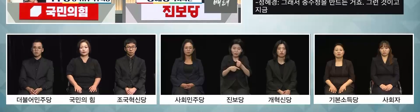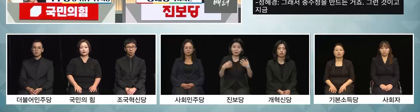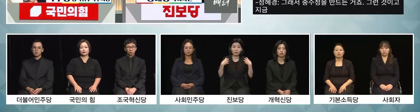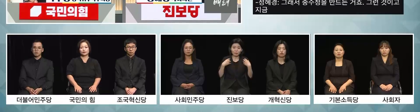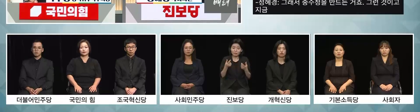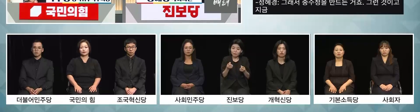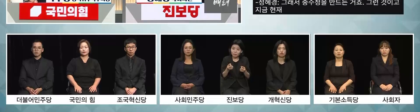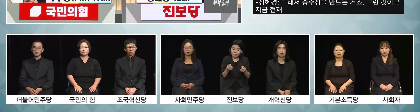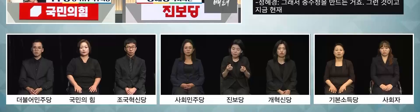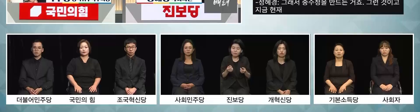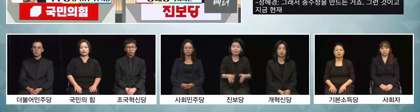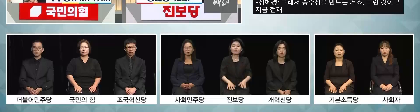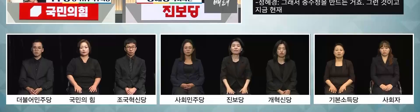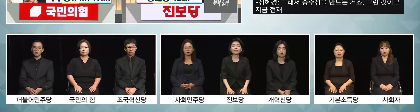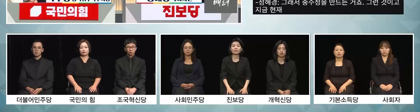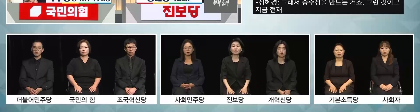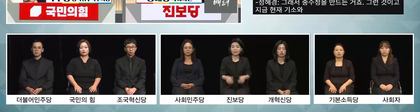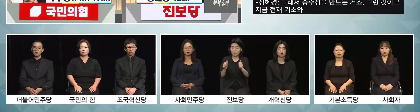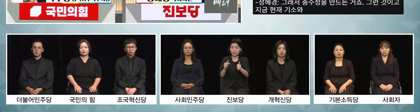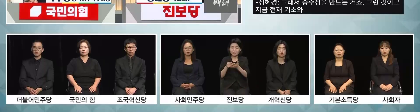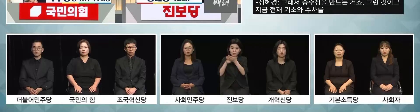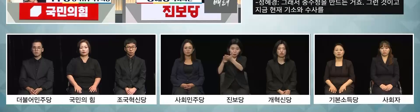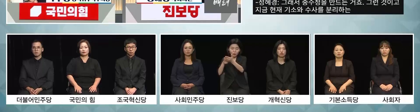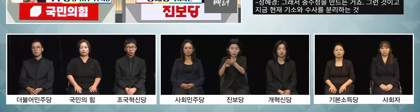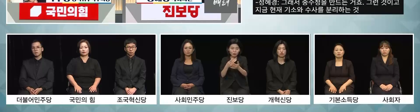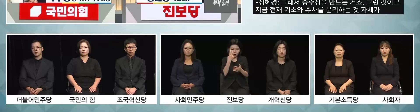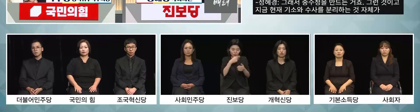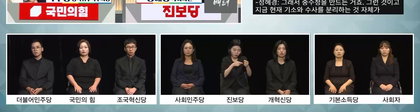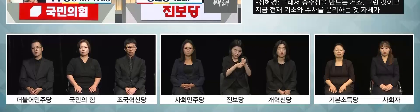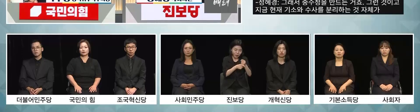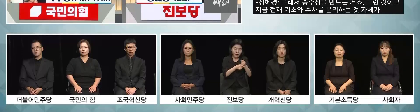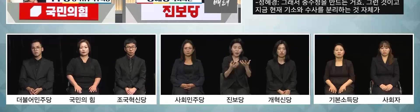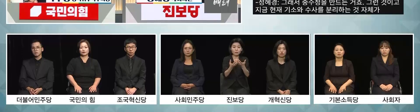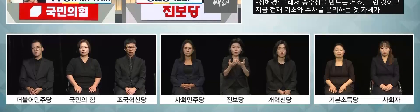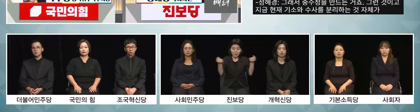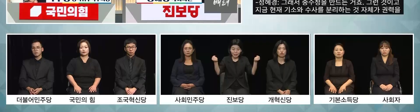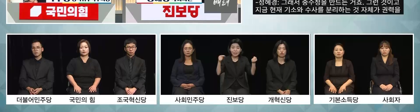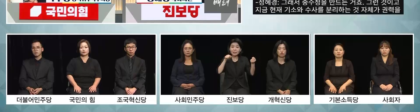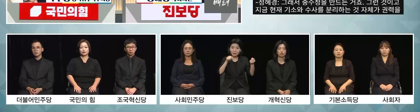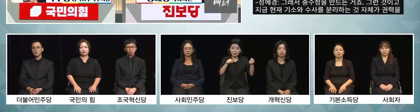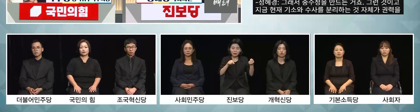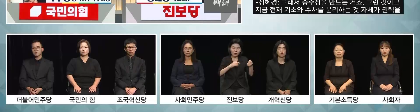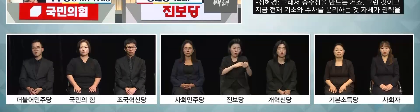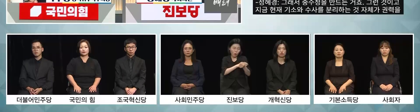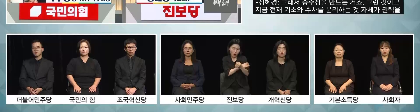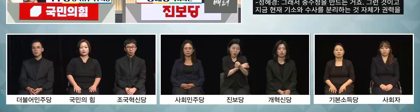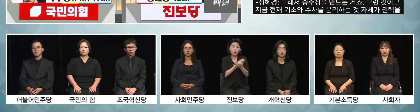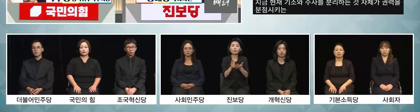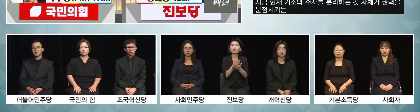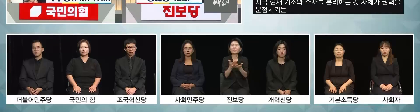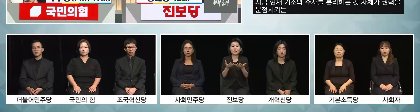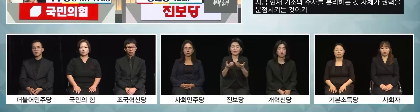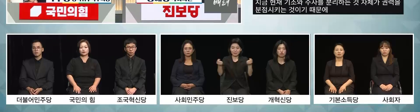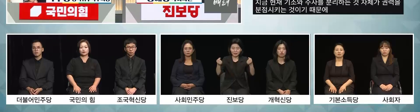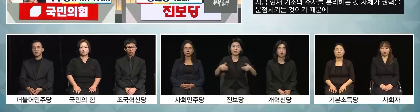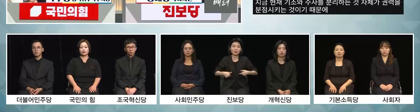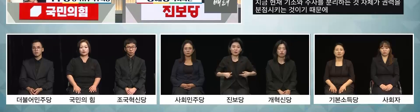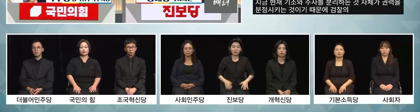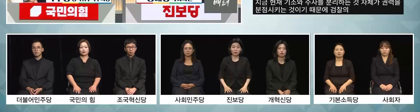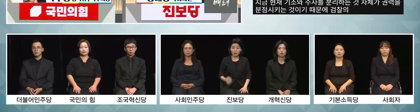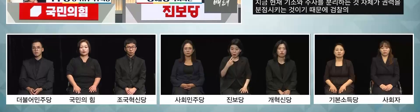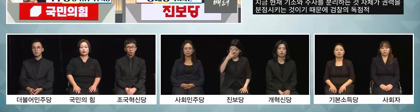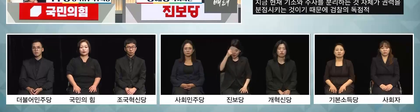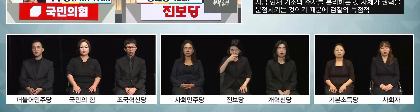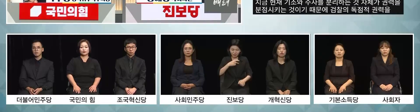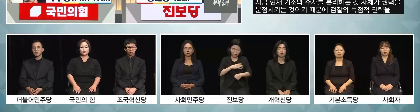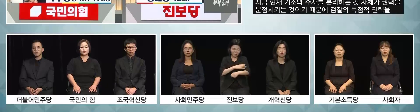이거 기소와 수사를 분리하는 것 자체가 권력을 분점시키는 것이기 때문에 검찰의 독점적 권력을 해소하는 방안이기